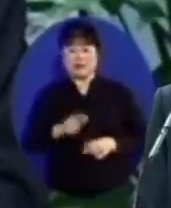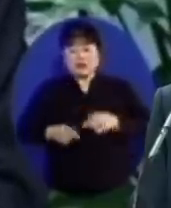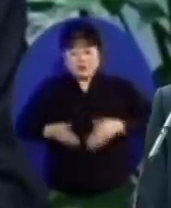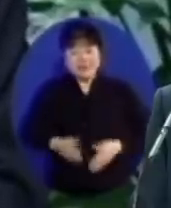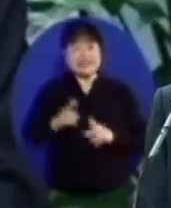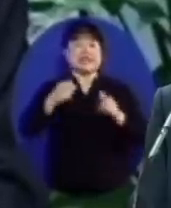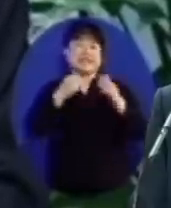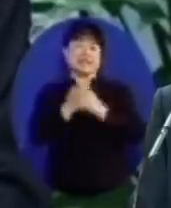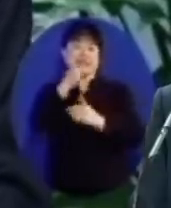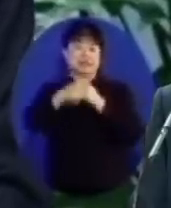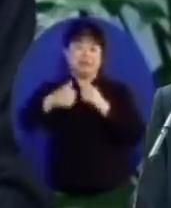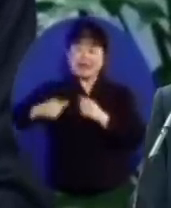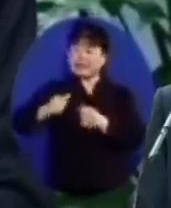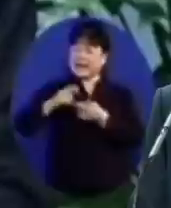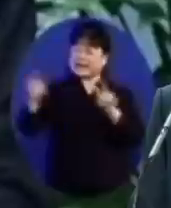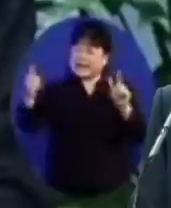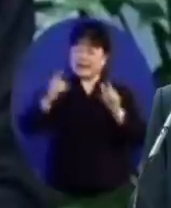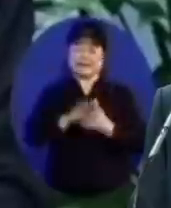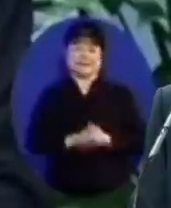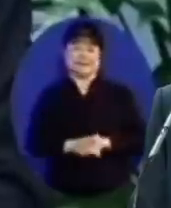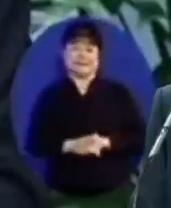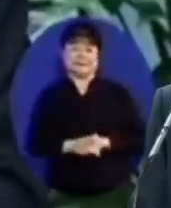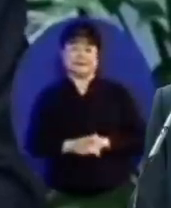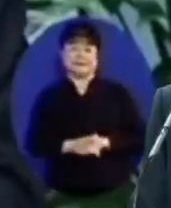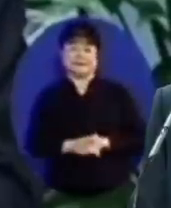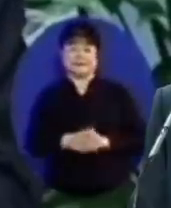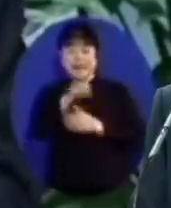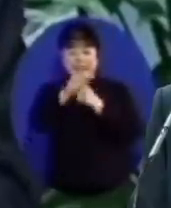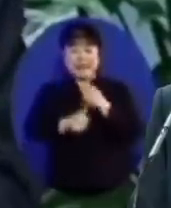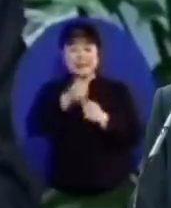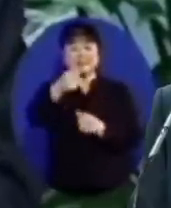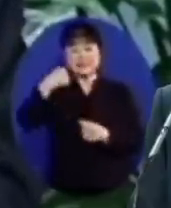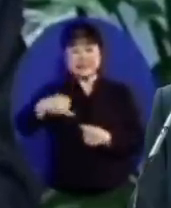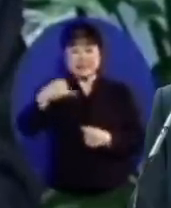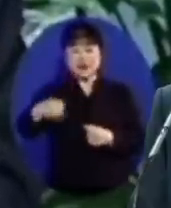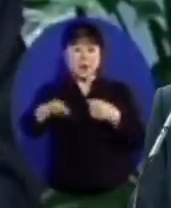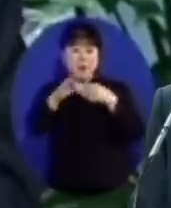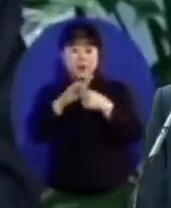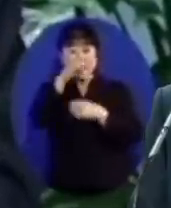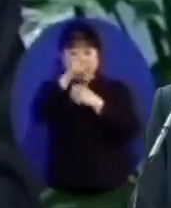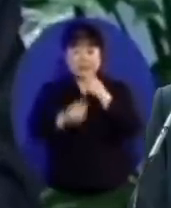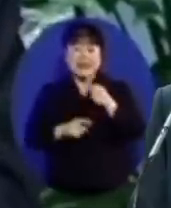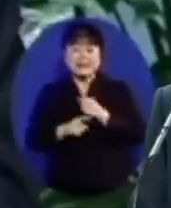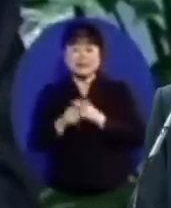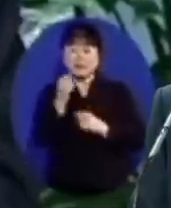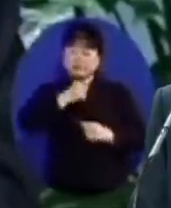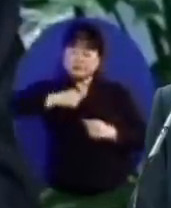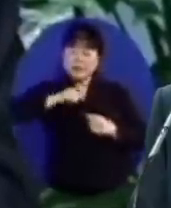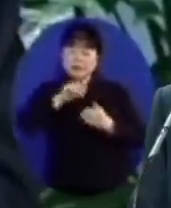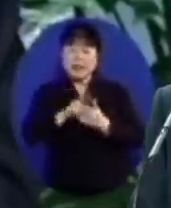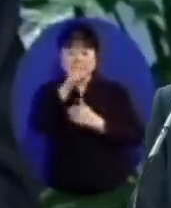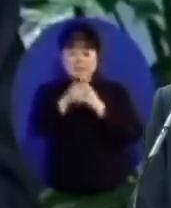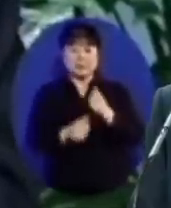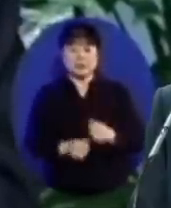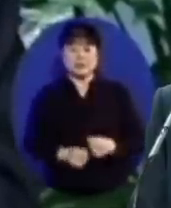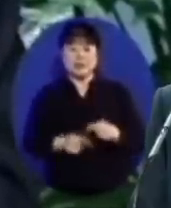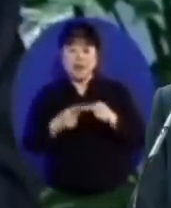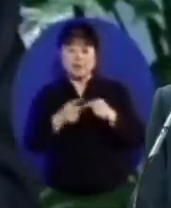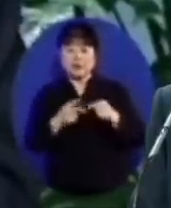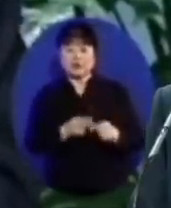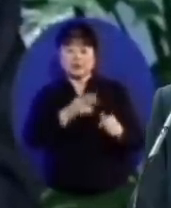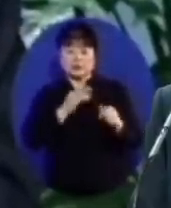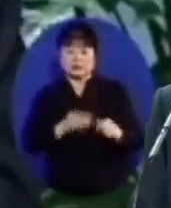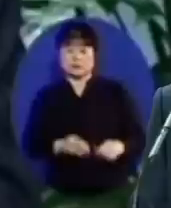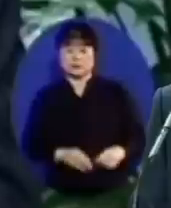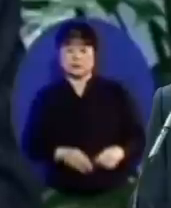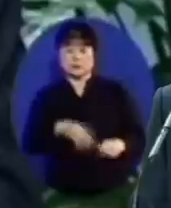않았습니다. 하나님의 아들이 안 되었습니다. 하나님의 자식이면 하나님의 뜻을 거역하면 하나님이 한두 번 경계하시다가